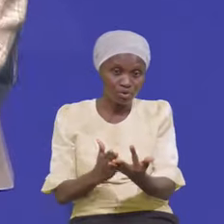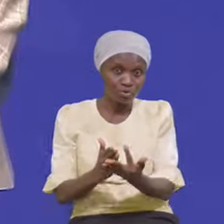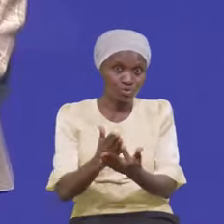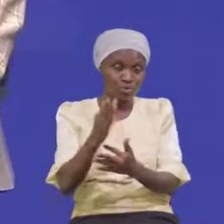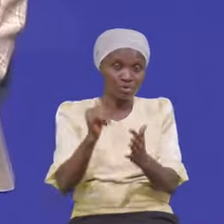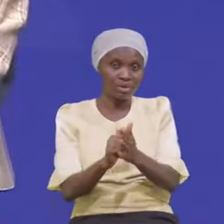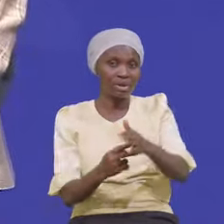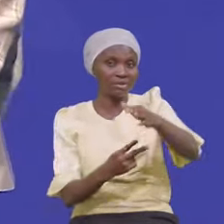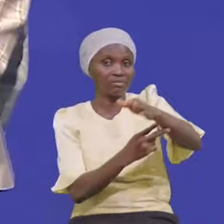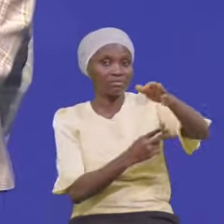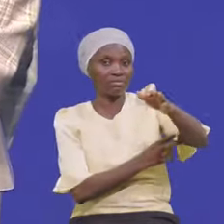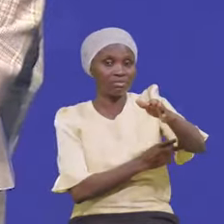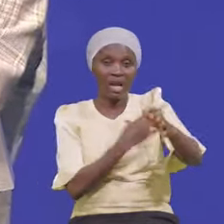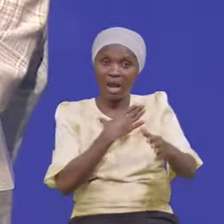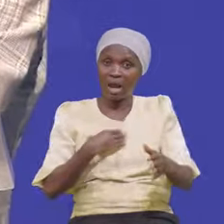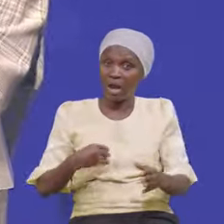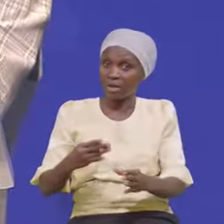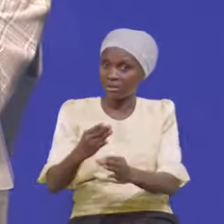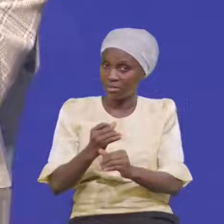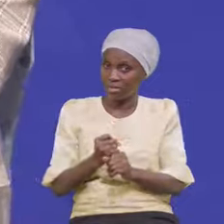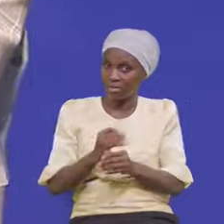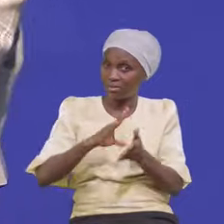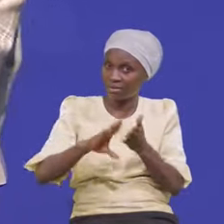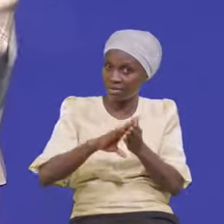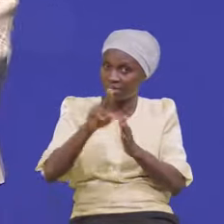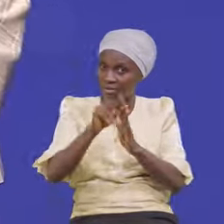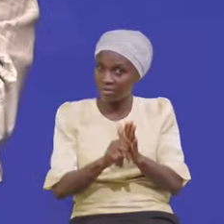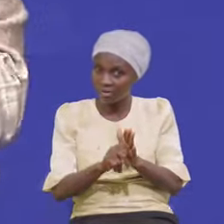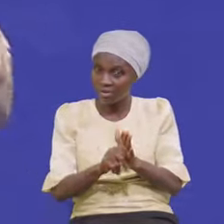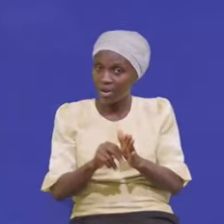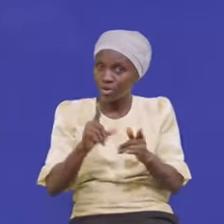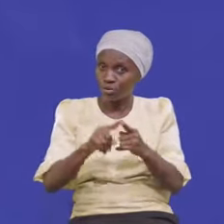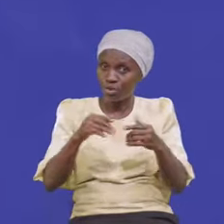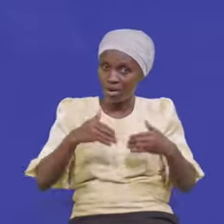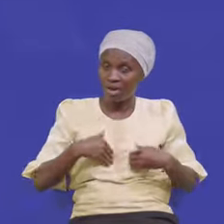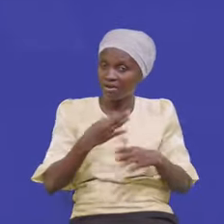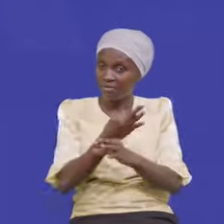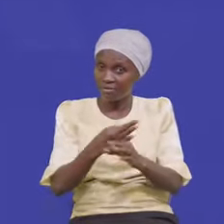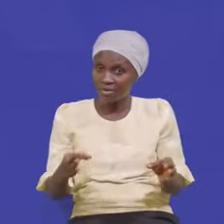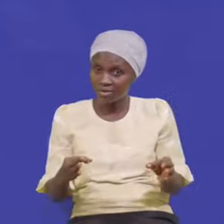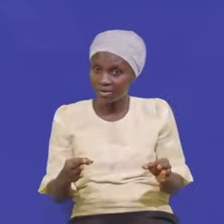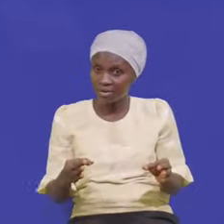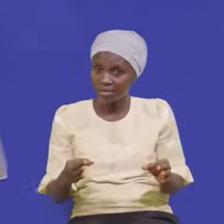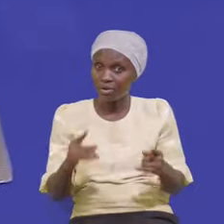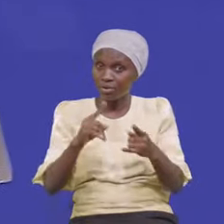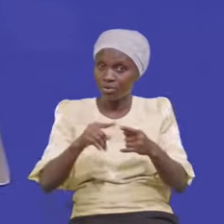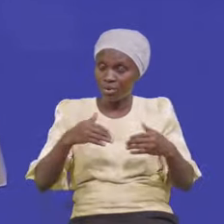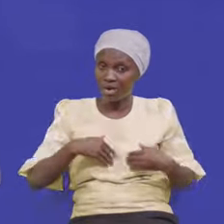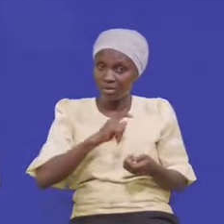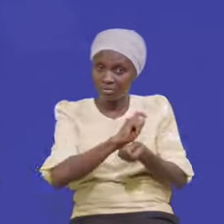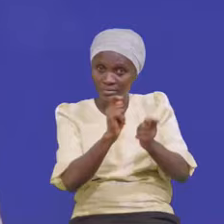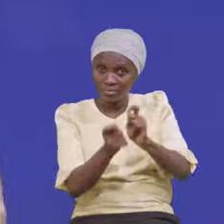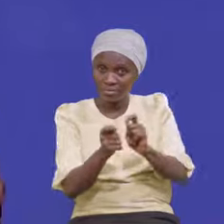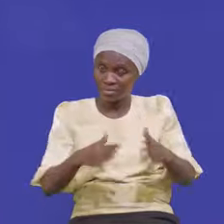వెళ్ళాలనుకుంటున్నారా? And have forgiveness? క్షమాపణ పొందాలనుకుంటున్నారా? And have freedom? స్వాతంత్రం పొందాలనుకుంటున్నారా? Transformation?